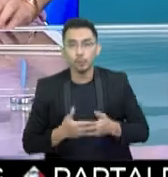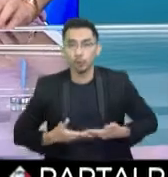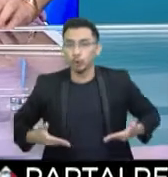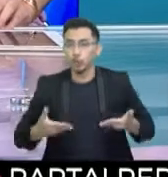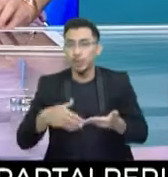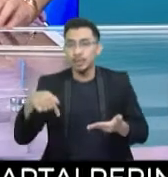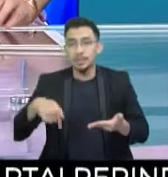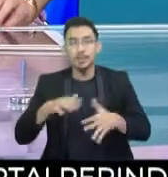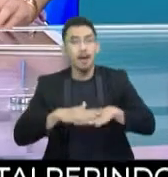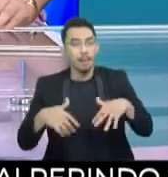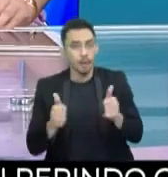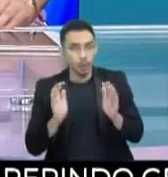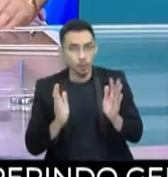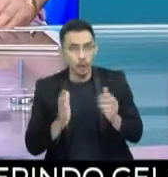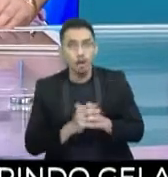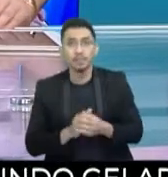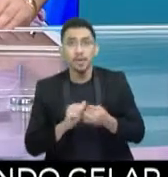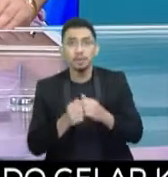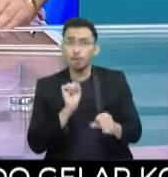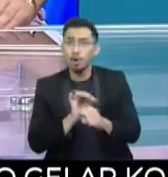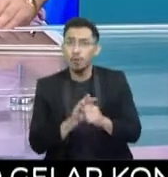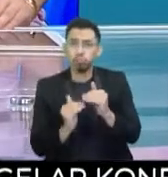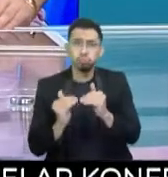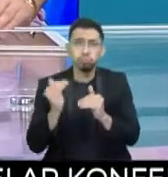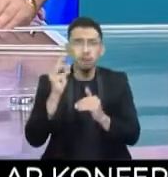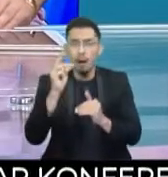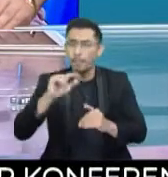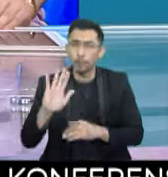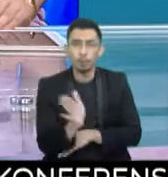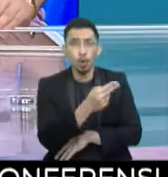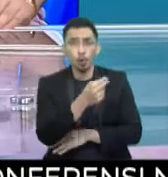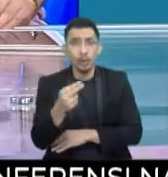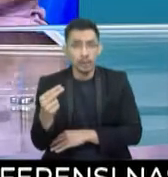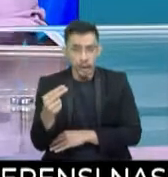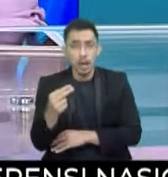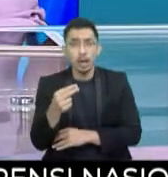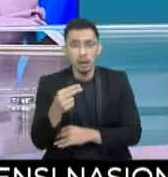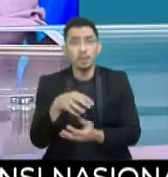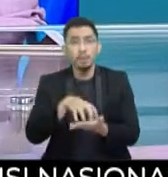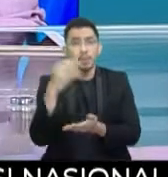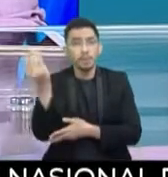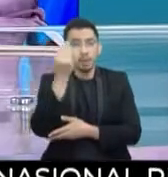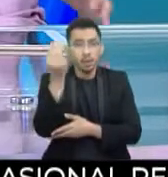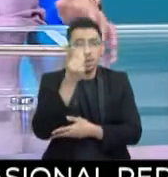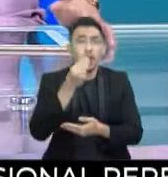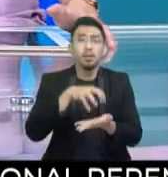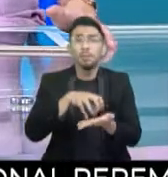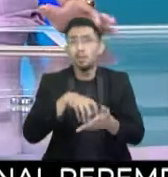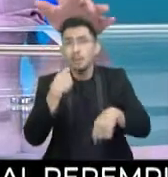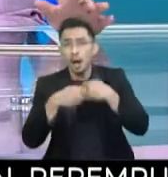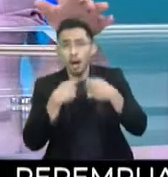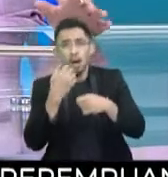Pemirsa, dampak meningkatnya kasus angka COVID-19 di hampir seluruh wilayah Indonesia, seluruh tempat wisata hingga rumah makan dan hotel